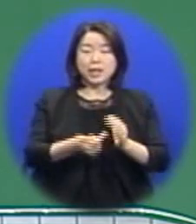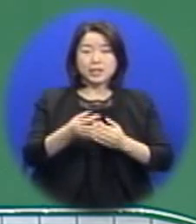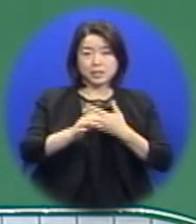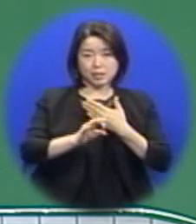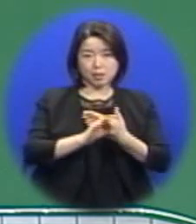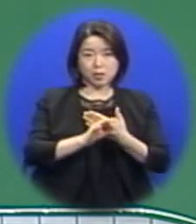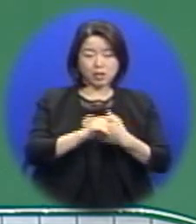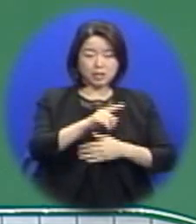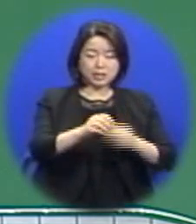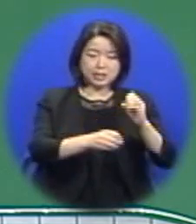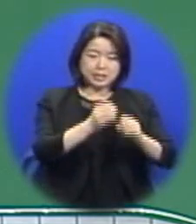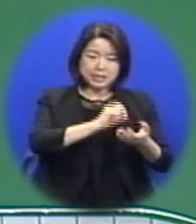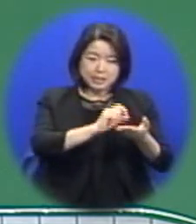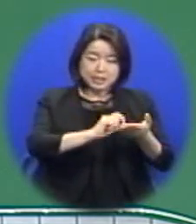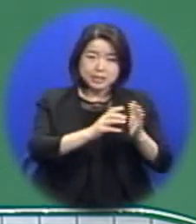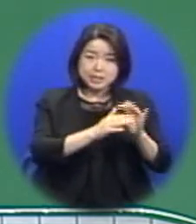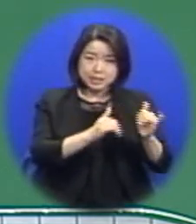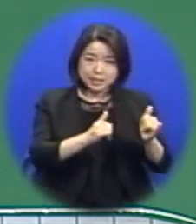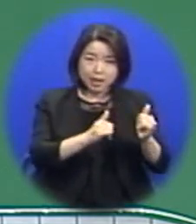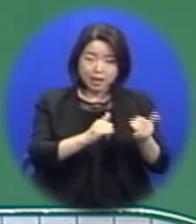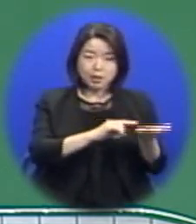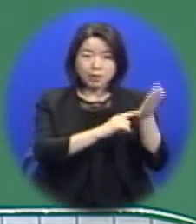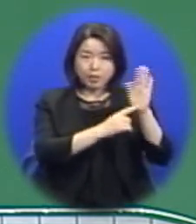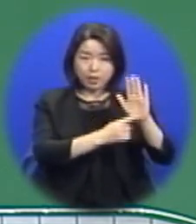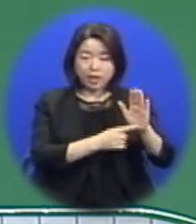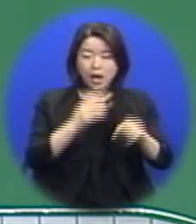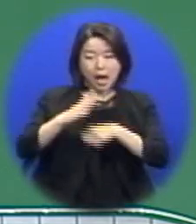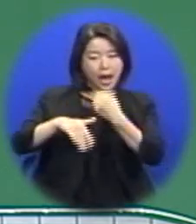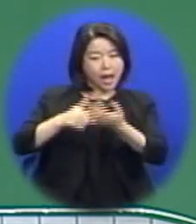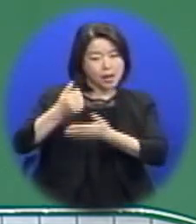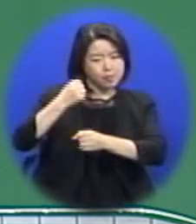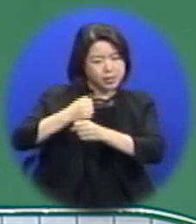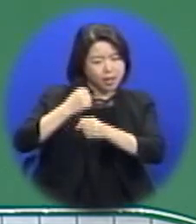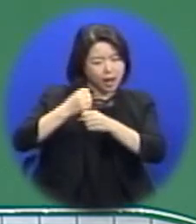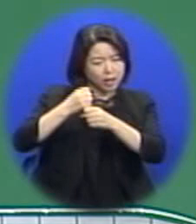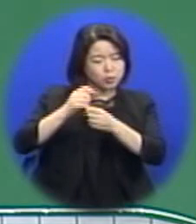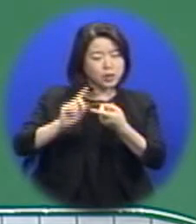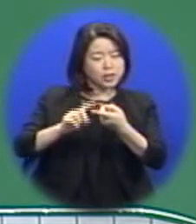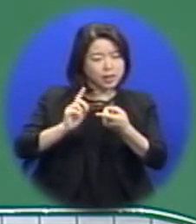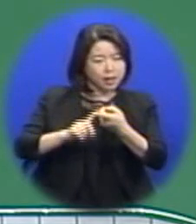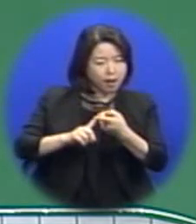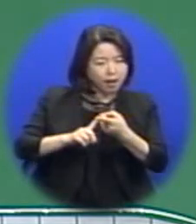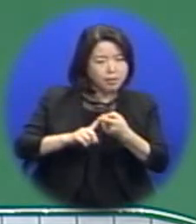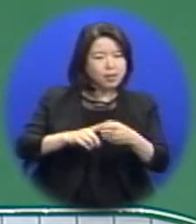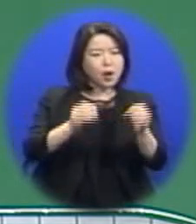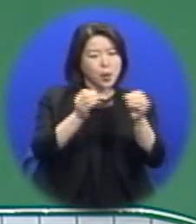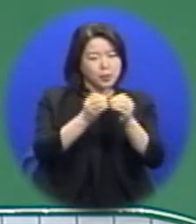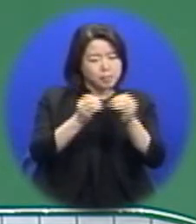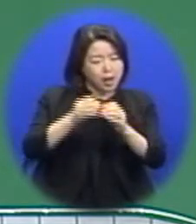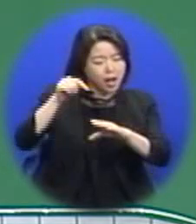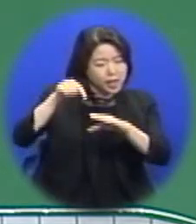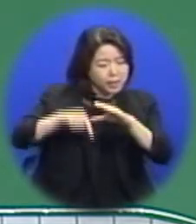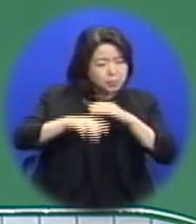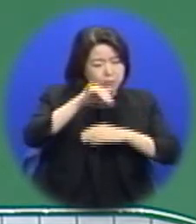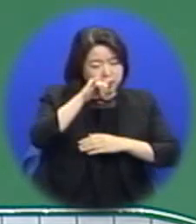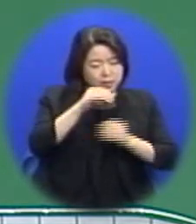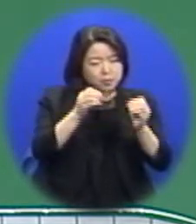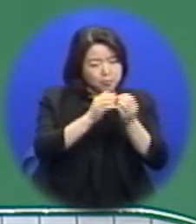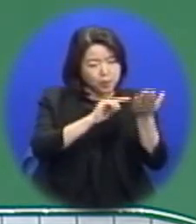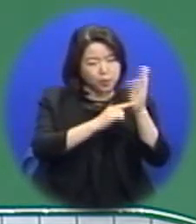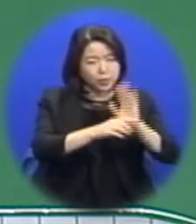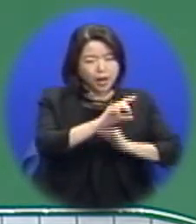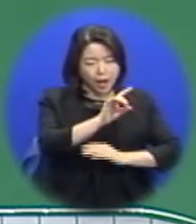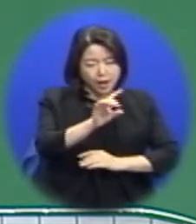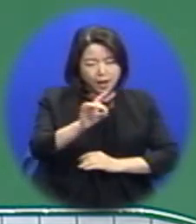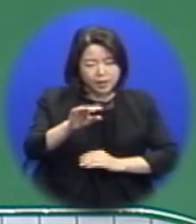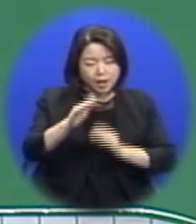기자가 묘사했던 하나님의 창조에 대한 너무나 문학적이고 깊이 있는 이 표현 하나하나를 공부하고